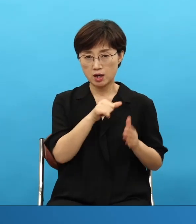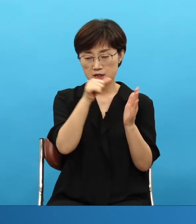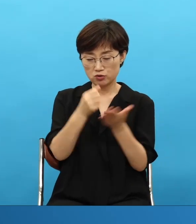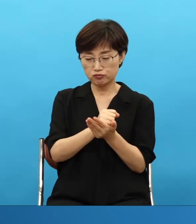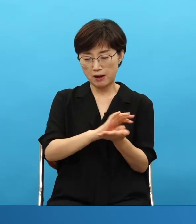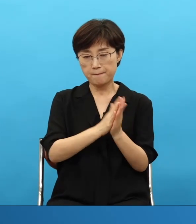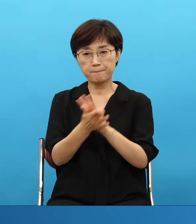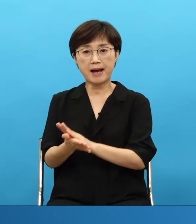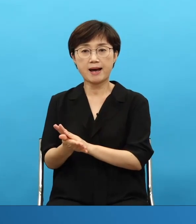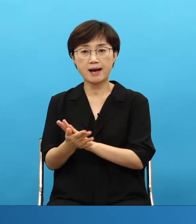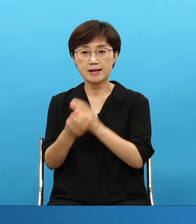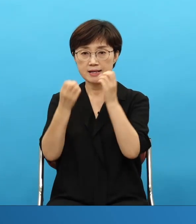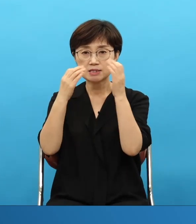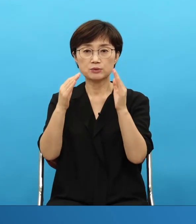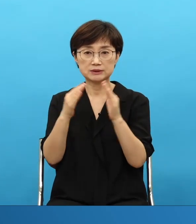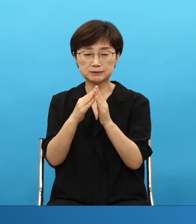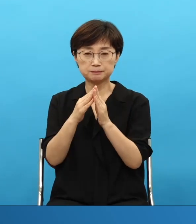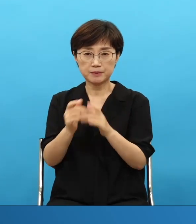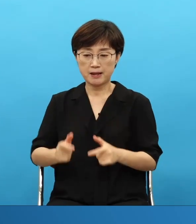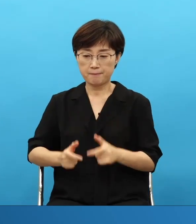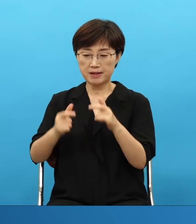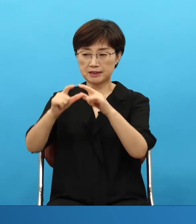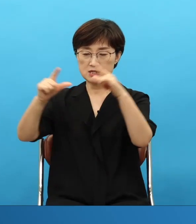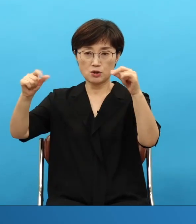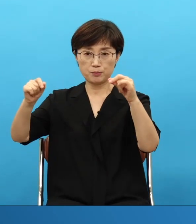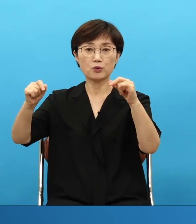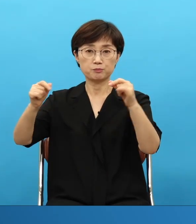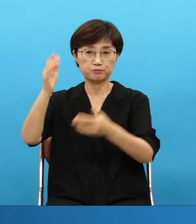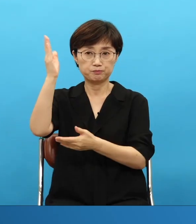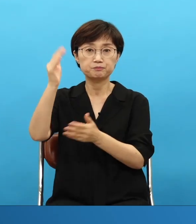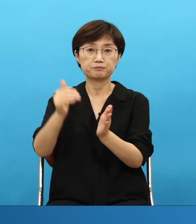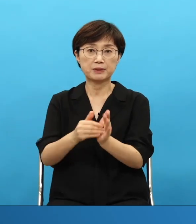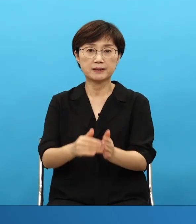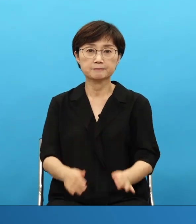망대, 이정표의 제목으로 이강의 메시지를 전했습니다.